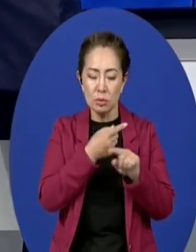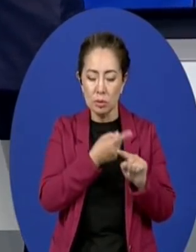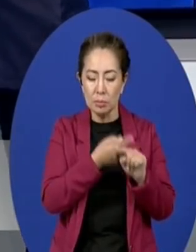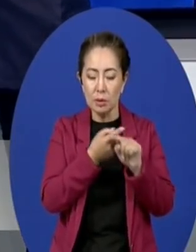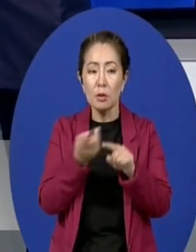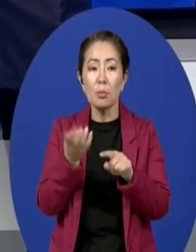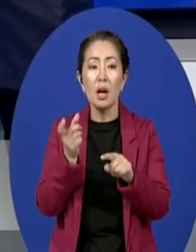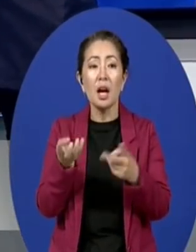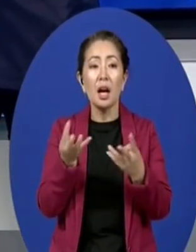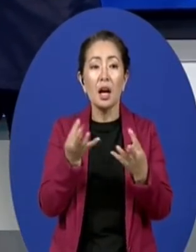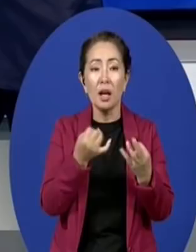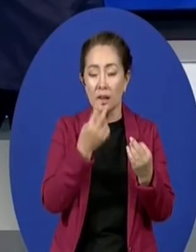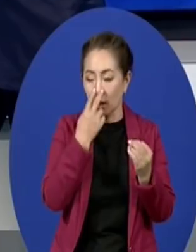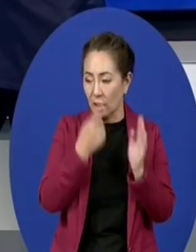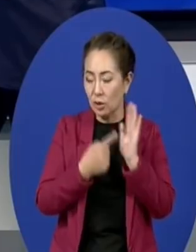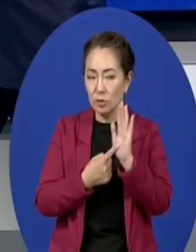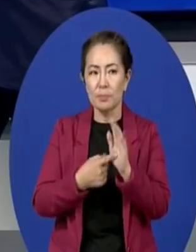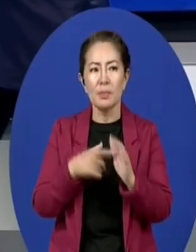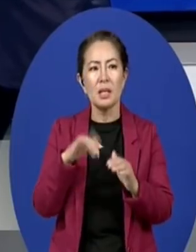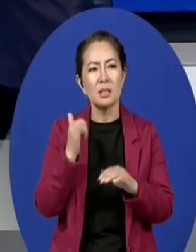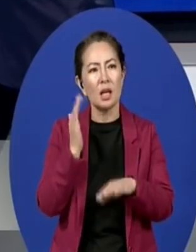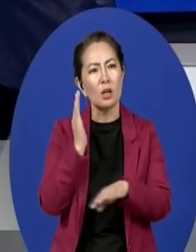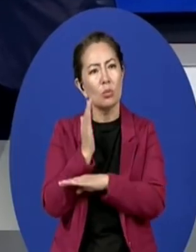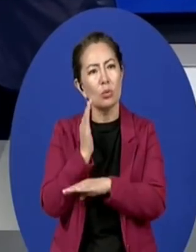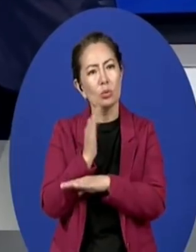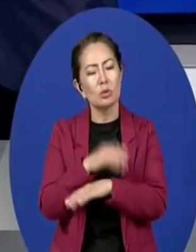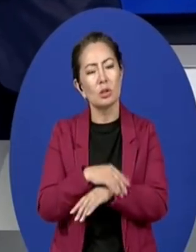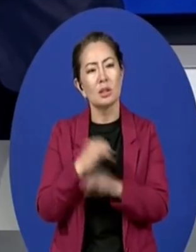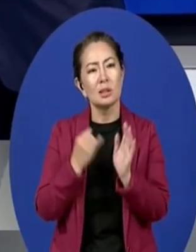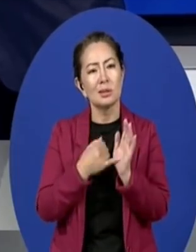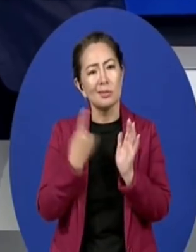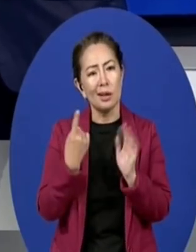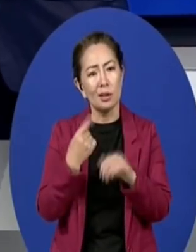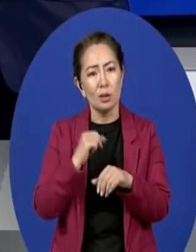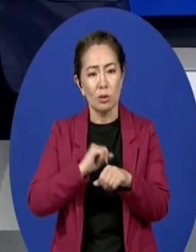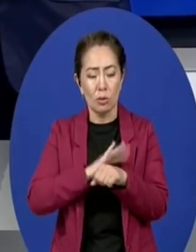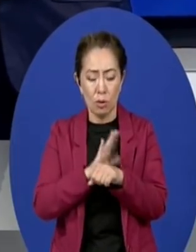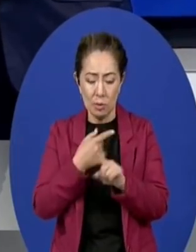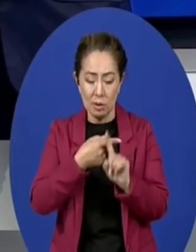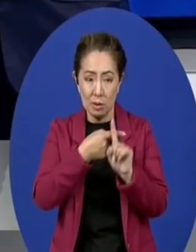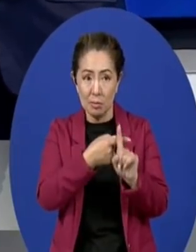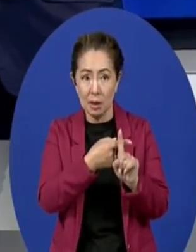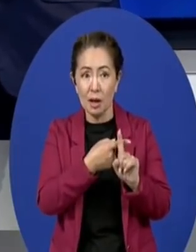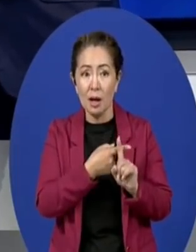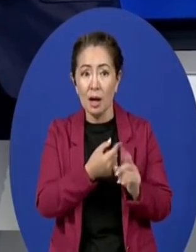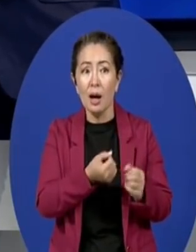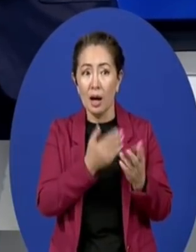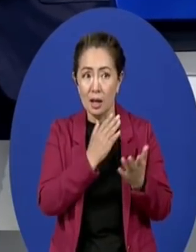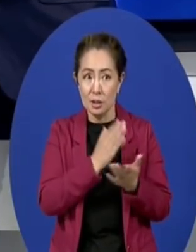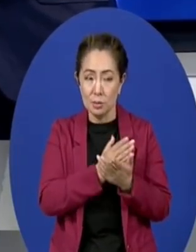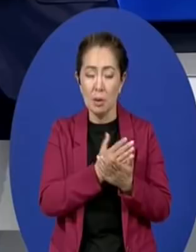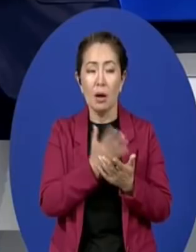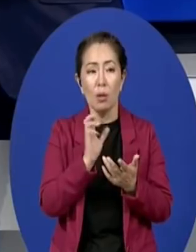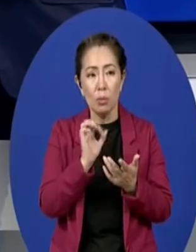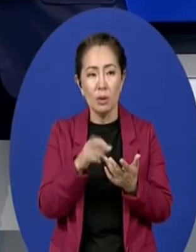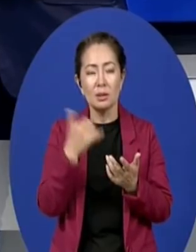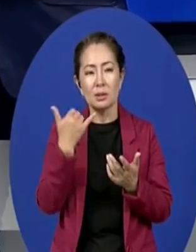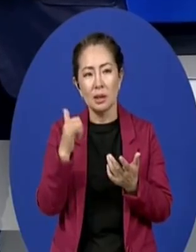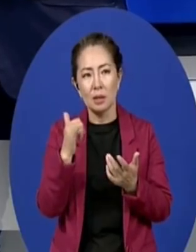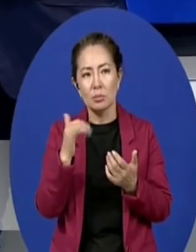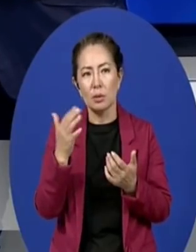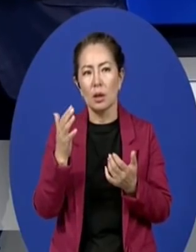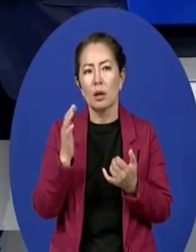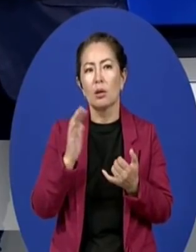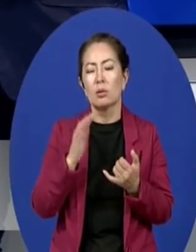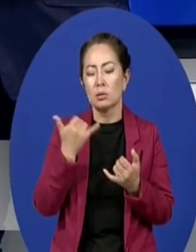нэмэгдэж байгааг бол харуулсан байгаа. Тухайлбал зарим өдөр бол одоо 61 халдварын тохиолдол дотоодод амьсан халдвар бүртгэж байгаа бол